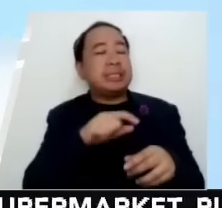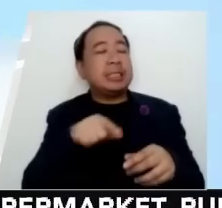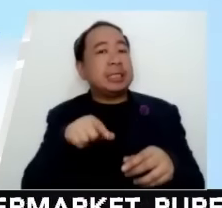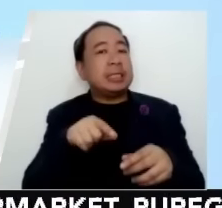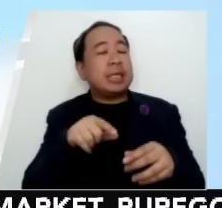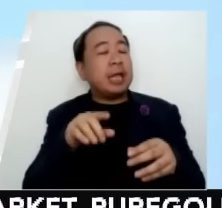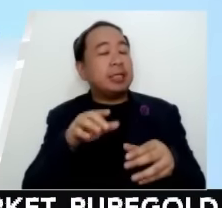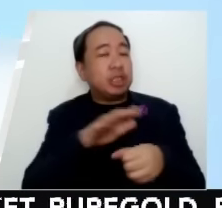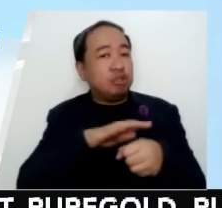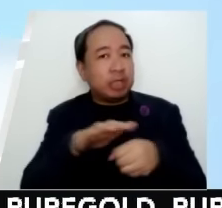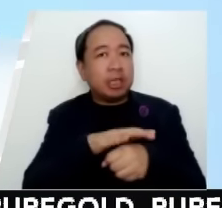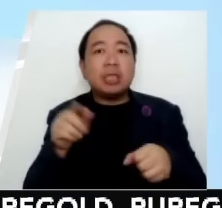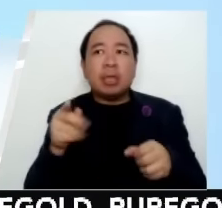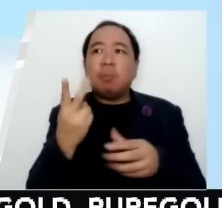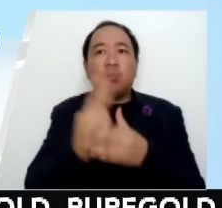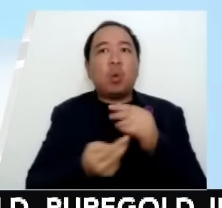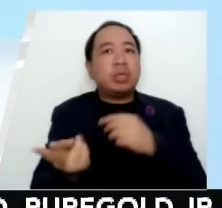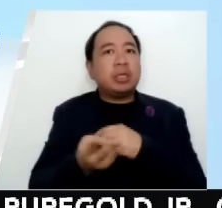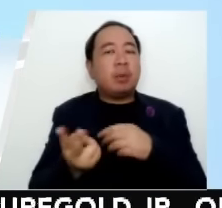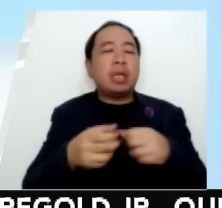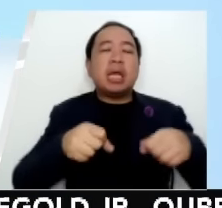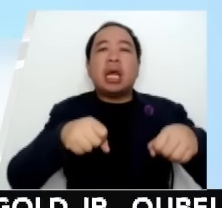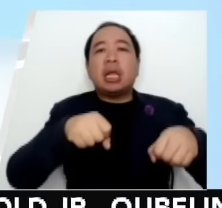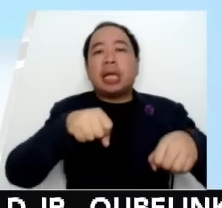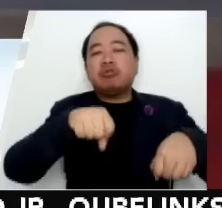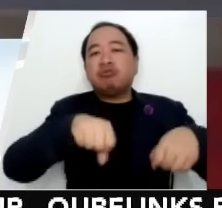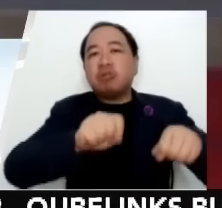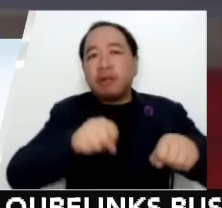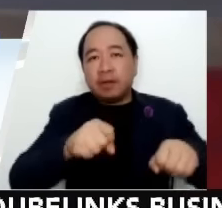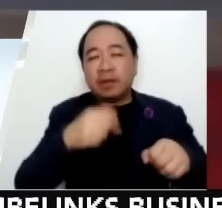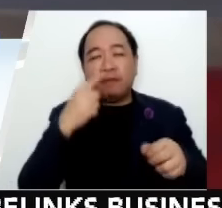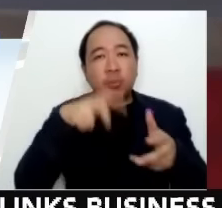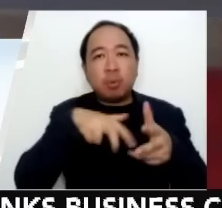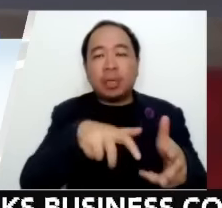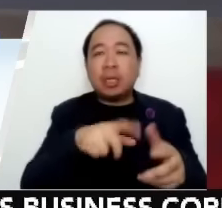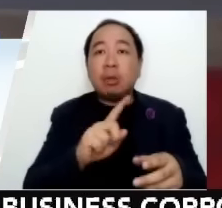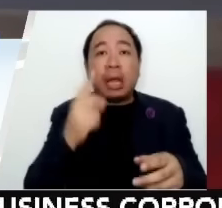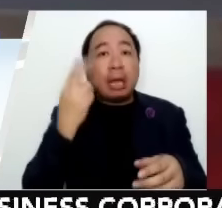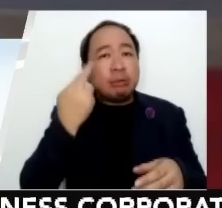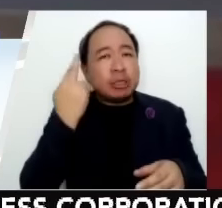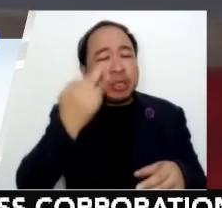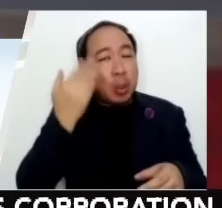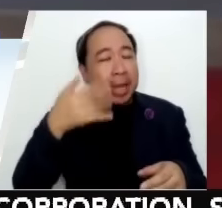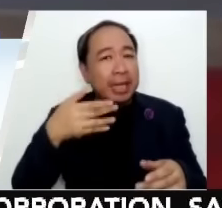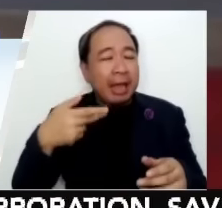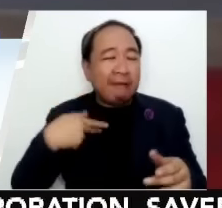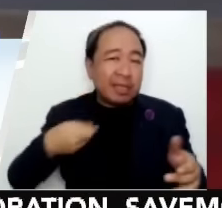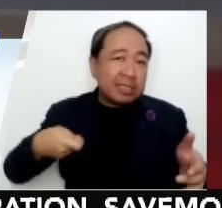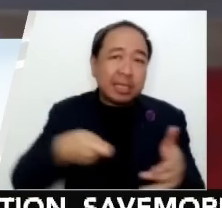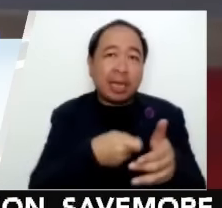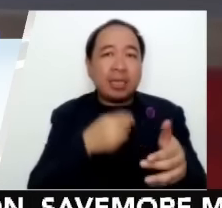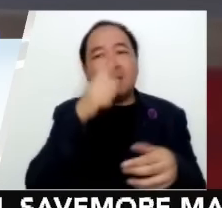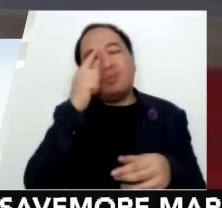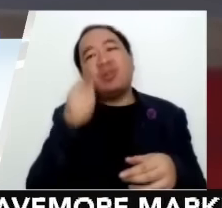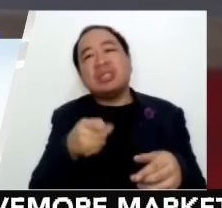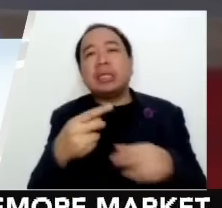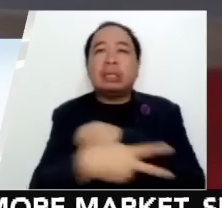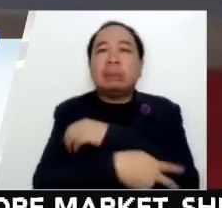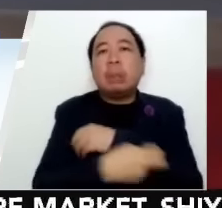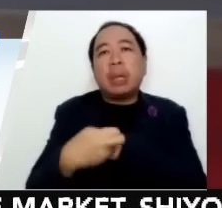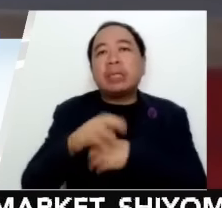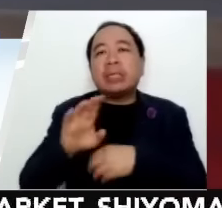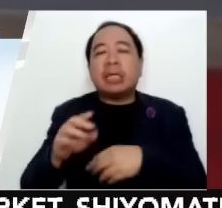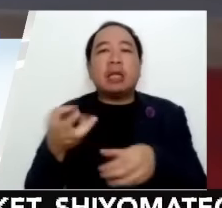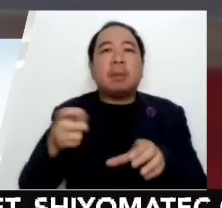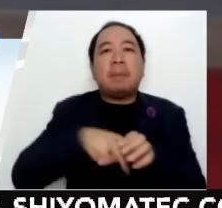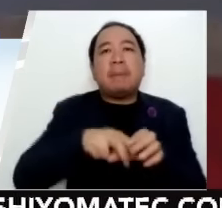suspect at agawan sa pasahero ang dahilan ng pananaksak. Nagkaroon sila ng pag-aaway at dahil dito sa agawan nila,